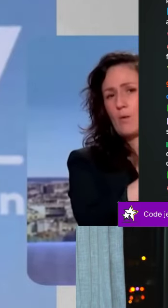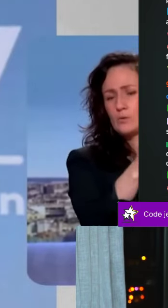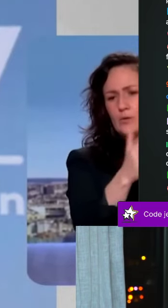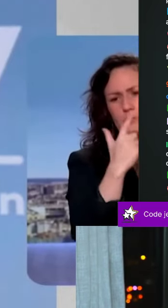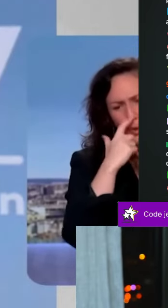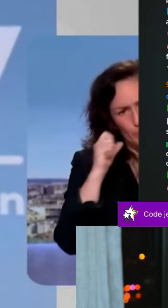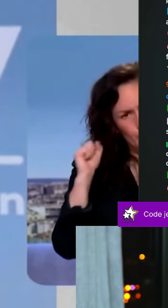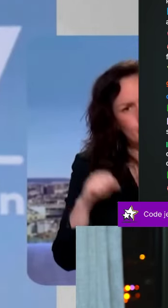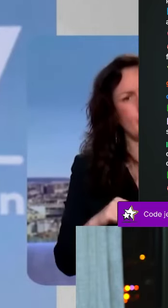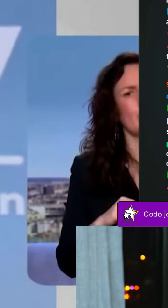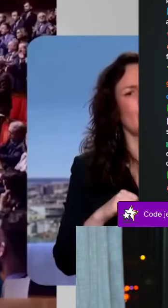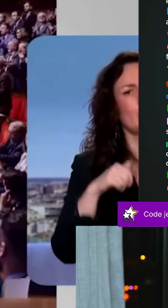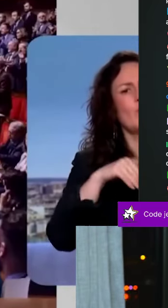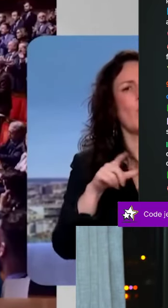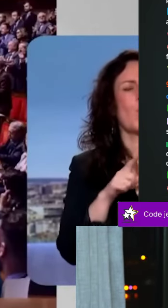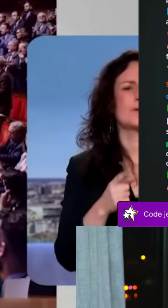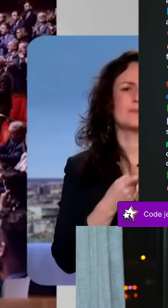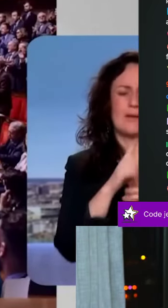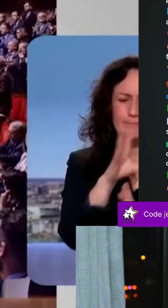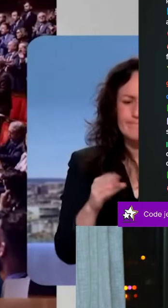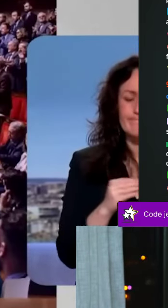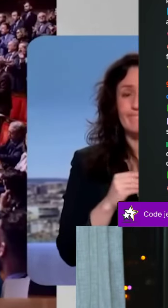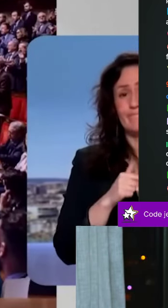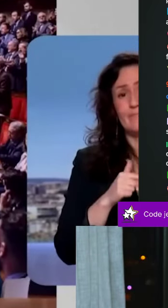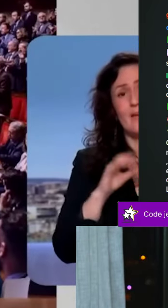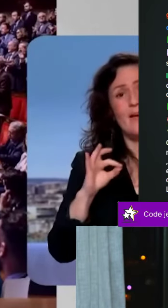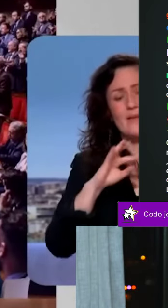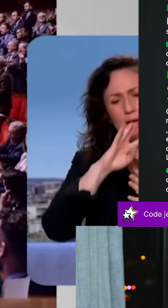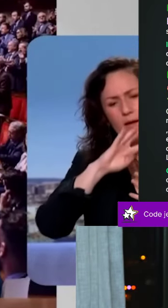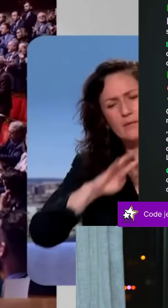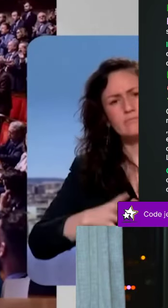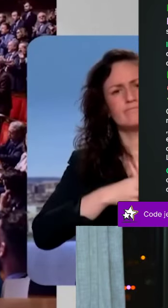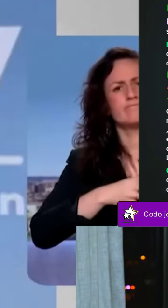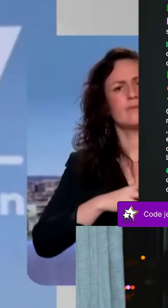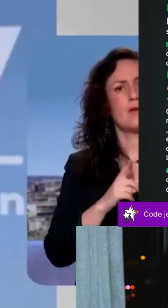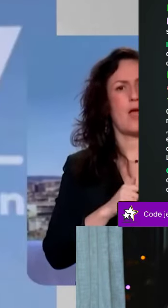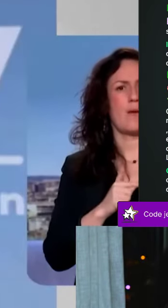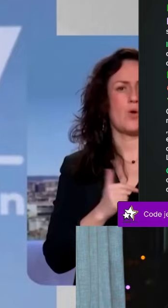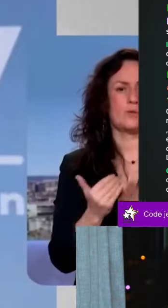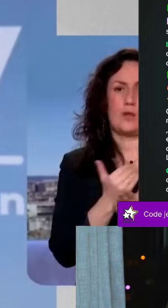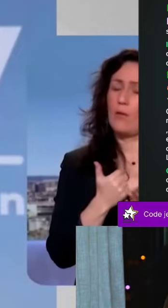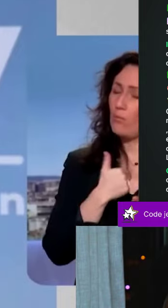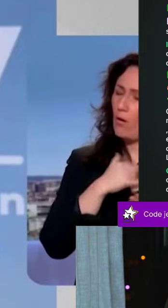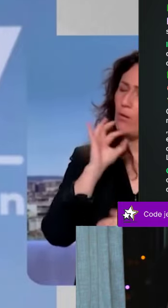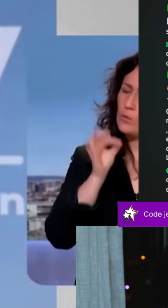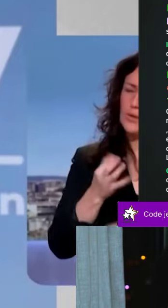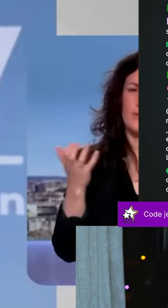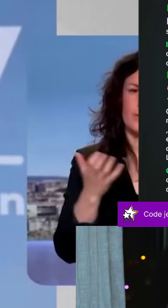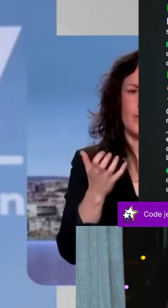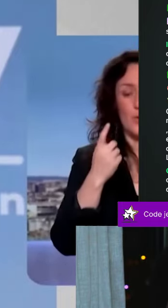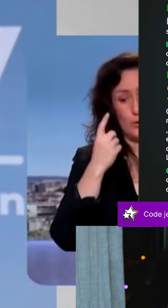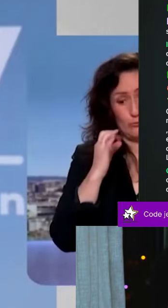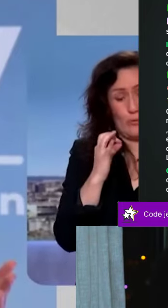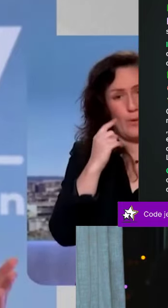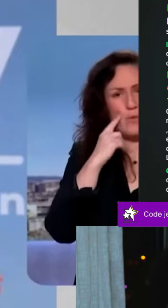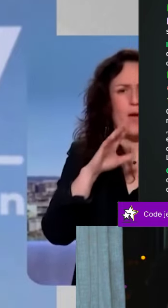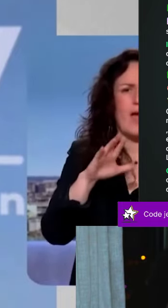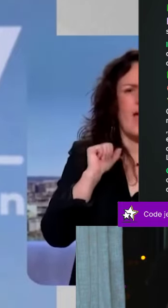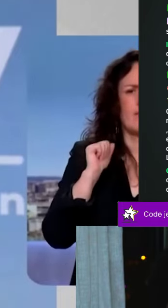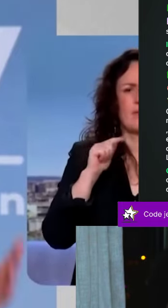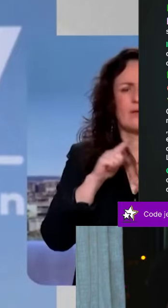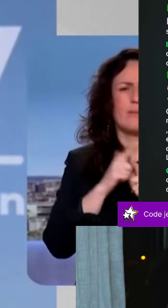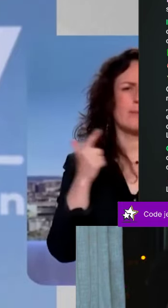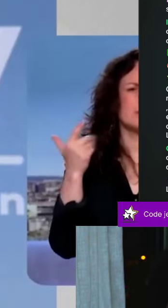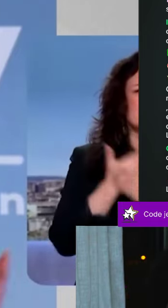pense qu'il est possible de mettre dans cette loi spéciale l'indexation du barê de l'impôt sur le revenu moi j'y suis favorable justement pour qu'on arrête avec cette comédie